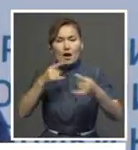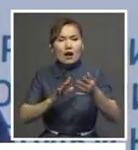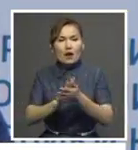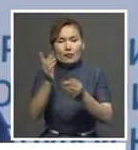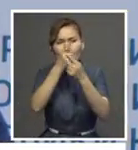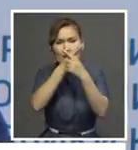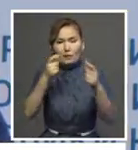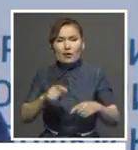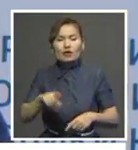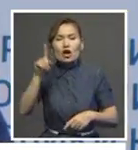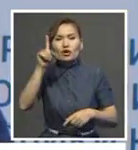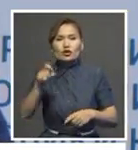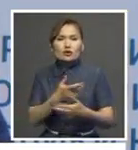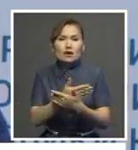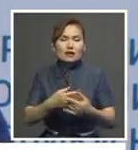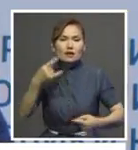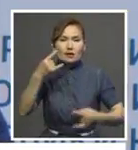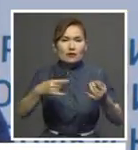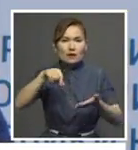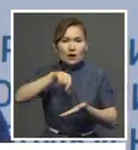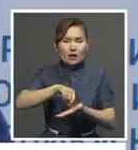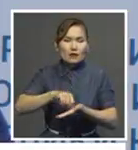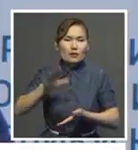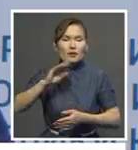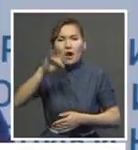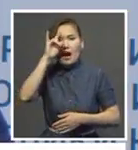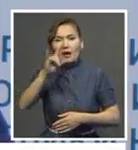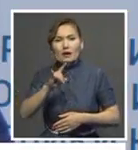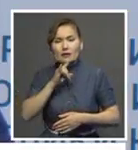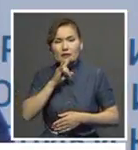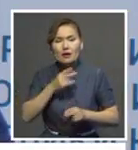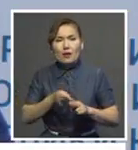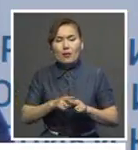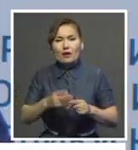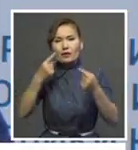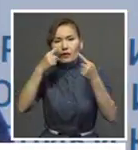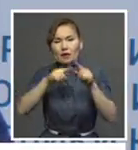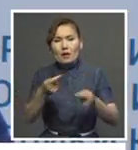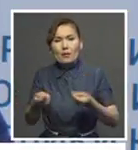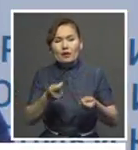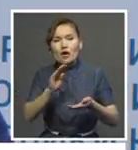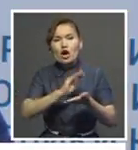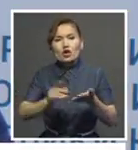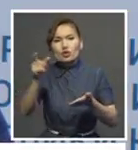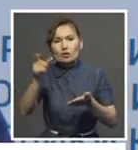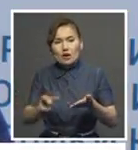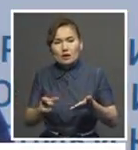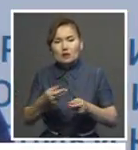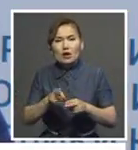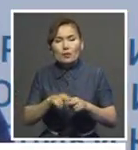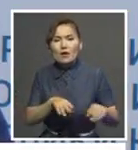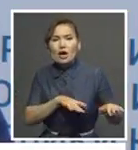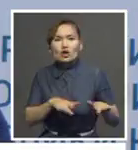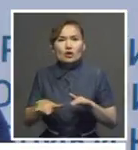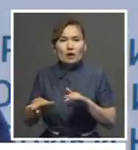жүздеген аса өкілі қатысады. Сонымен қатар, қазақстандық медиа менеджерлер мен журналистердің осы